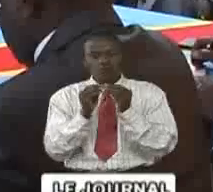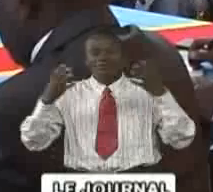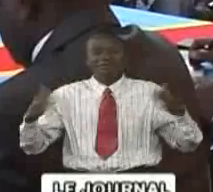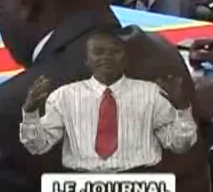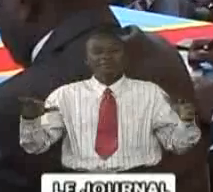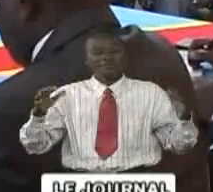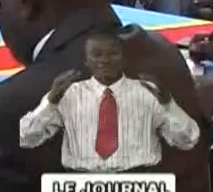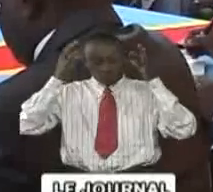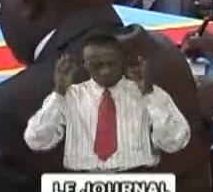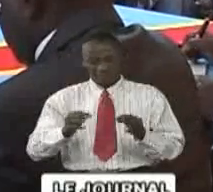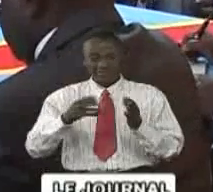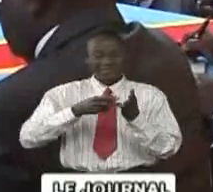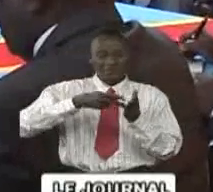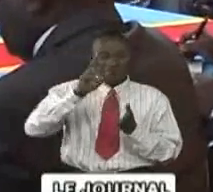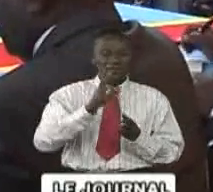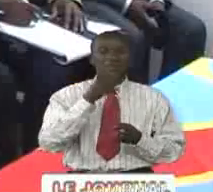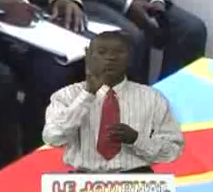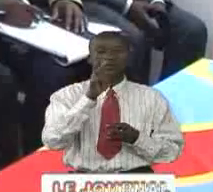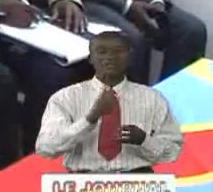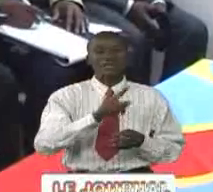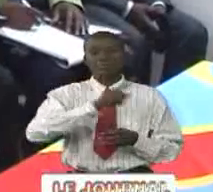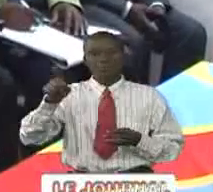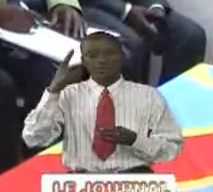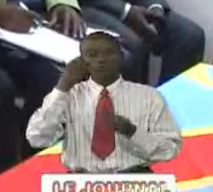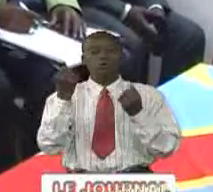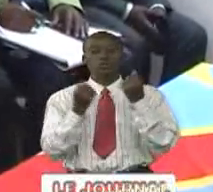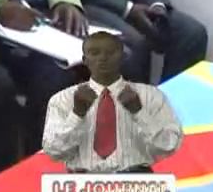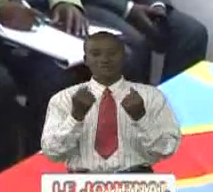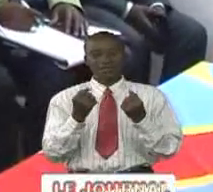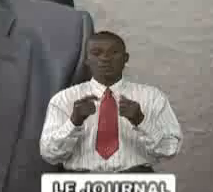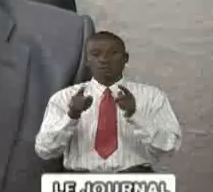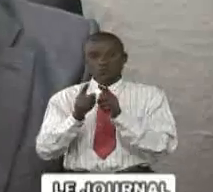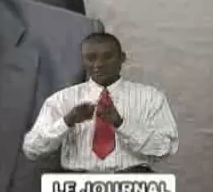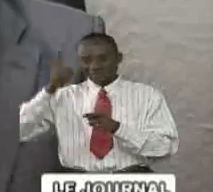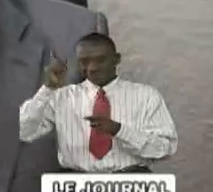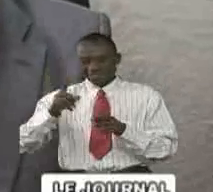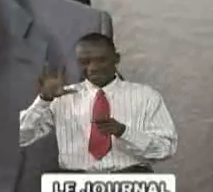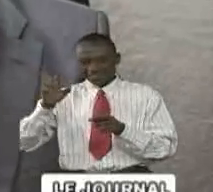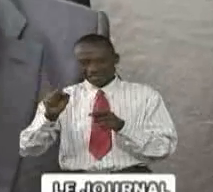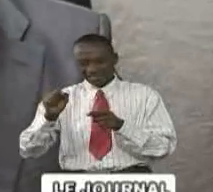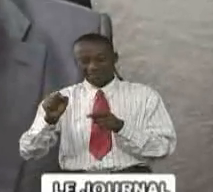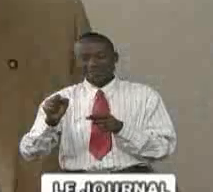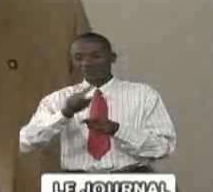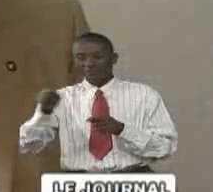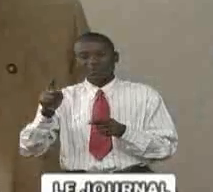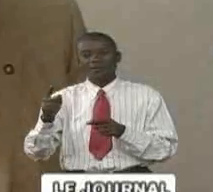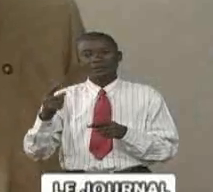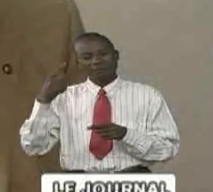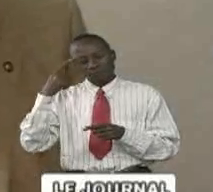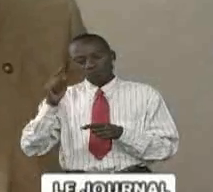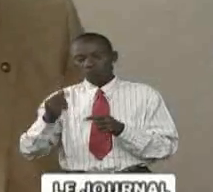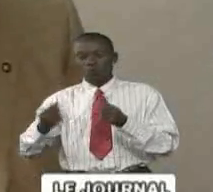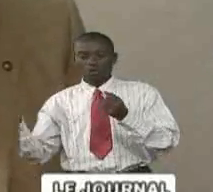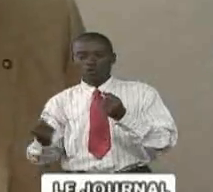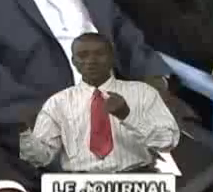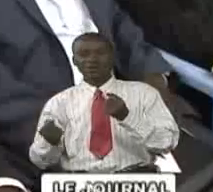véhicules poids lourds et les représentants des chauffeurs et convoyeurs. Il est prévu 300 000 francs congolais pour les conducteurs et 150 000 francs congolais pour